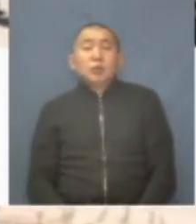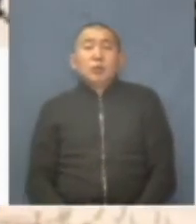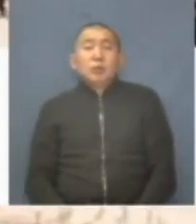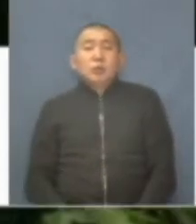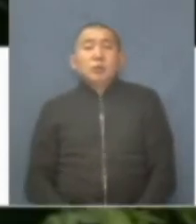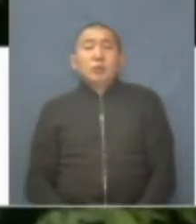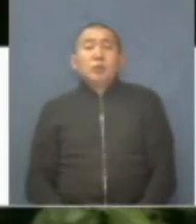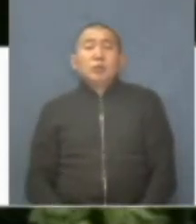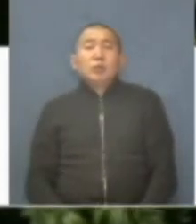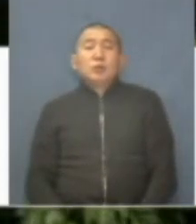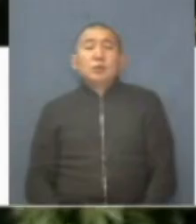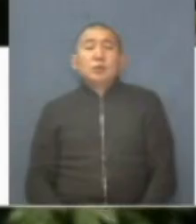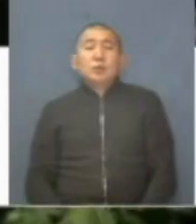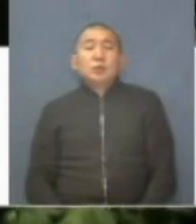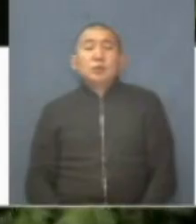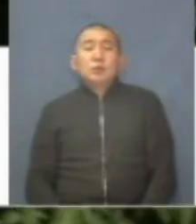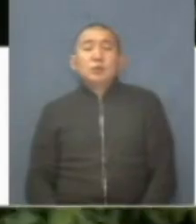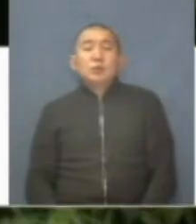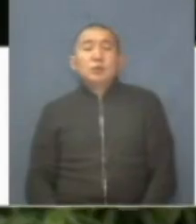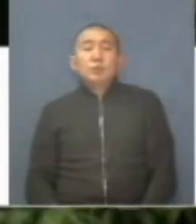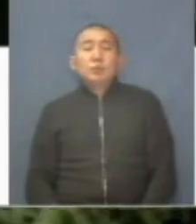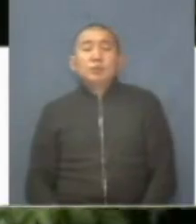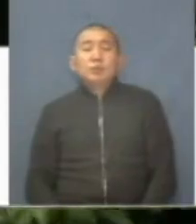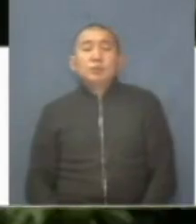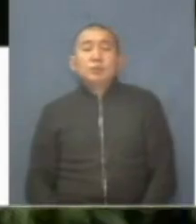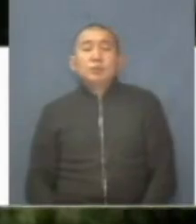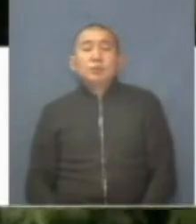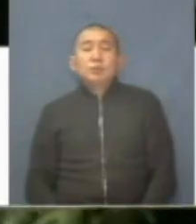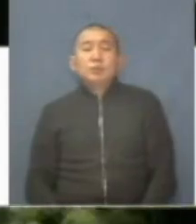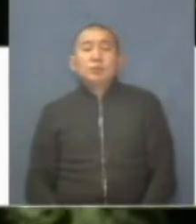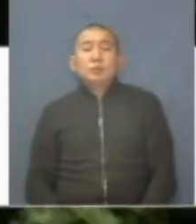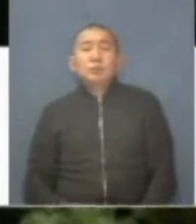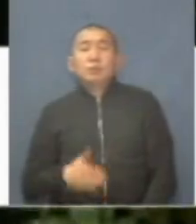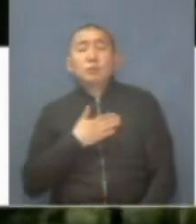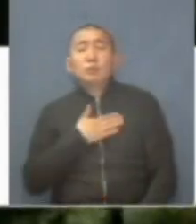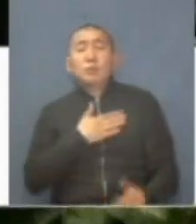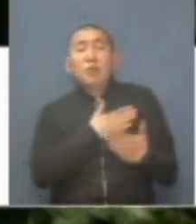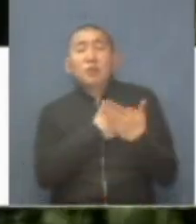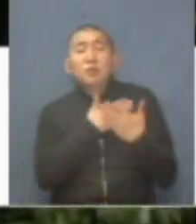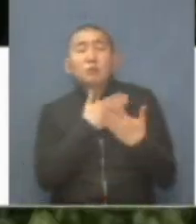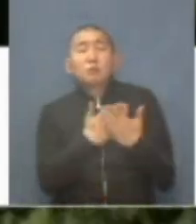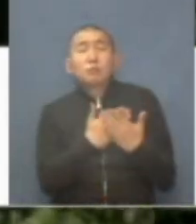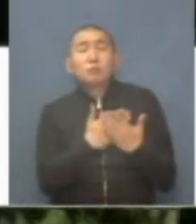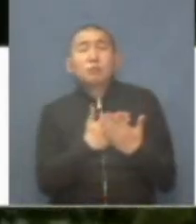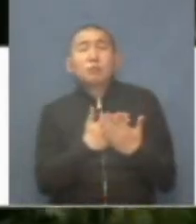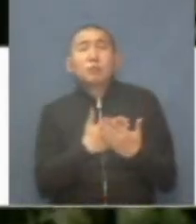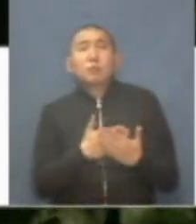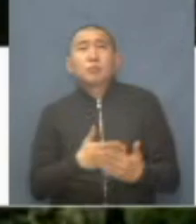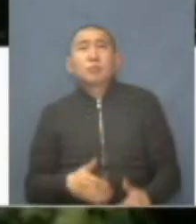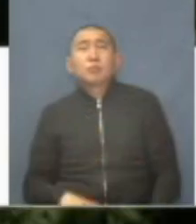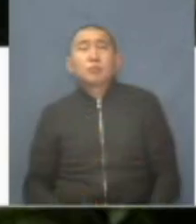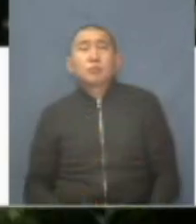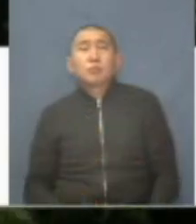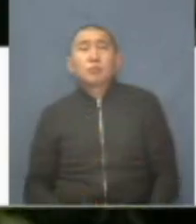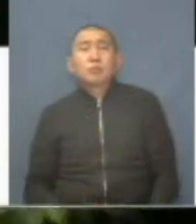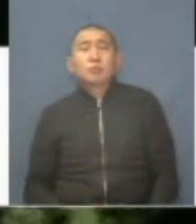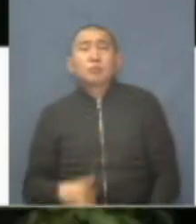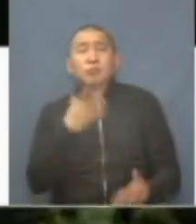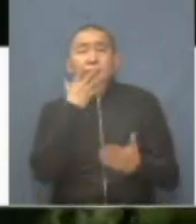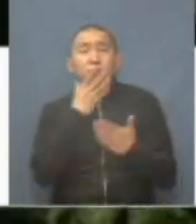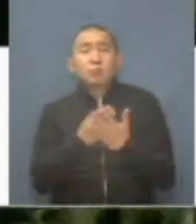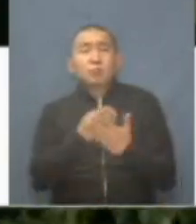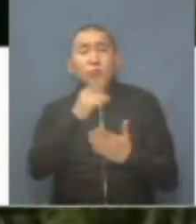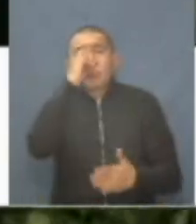аламыз. Жалпы біздің осы волонтерствоға келген мақсатымыз, біз өзіміздің еліміз, бұл